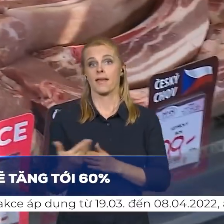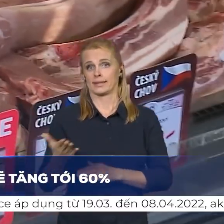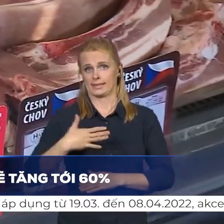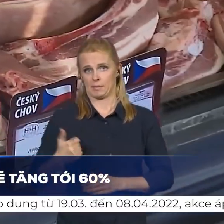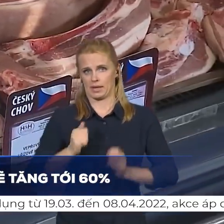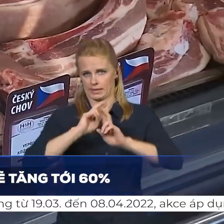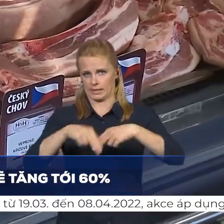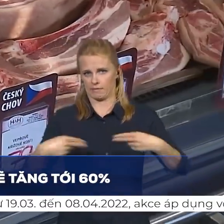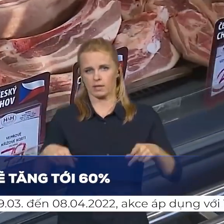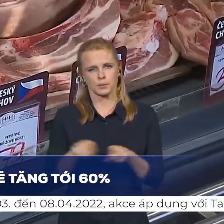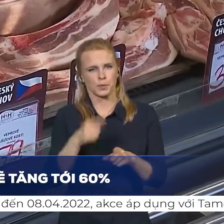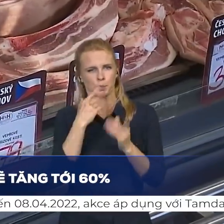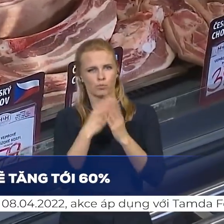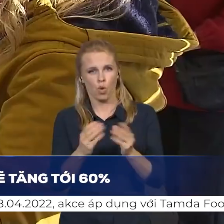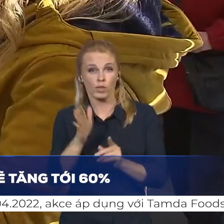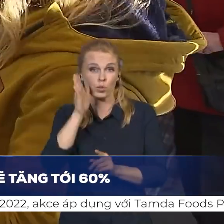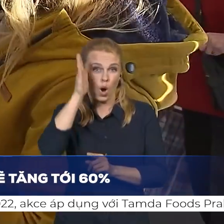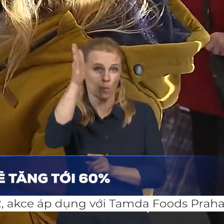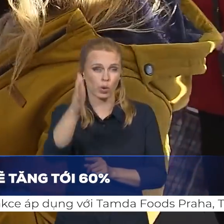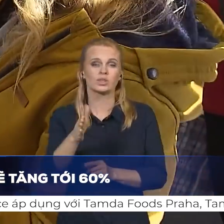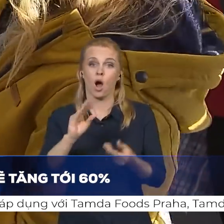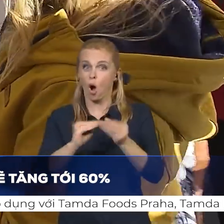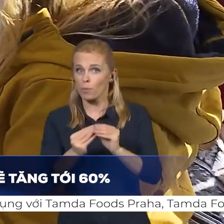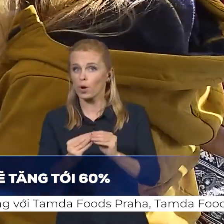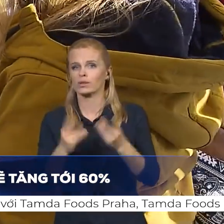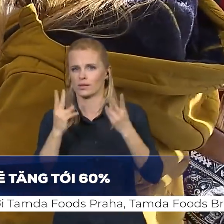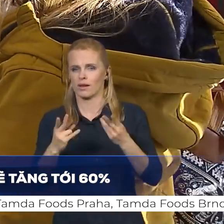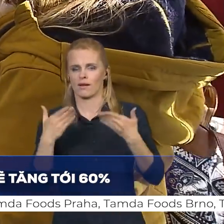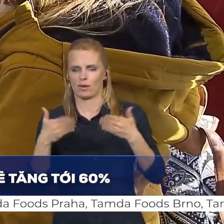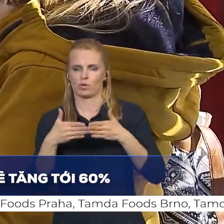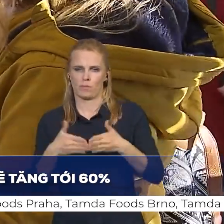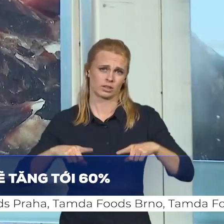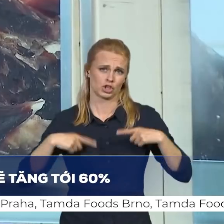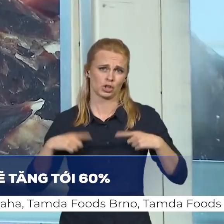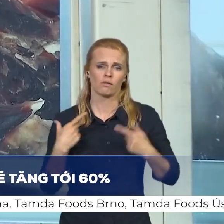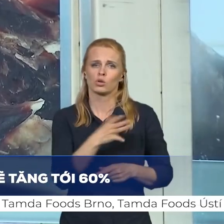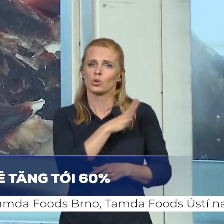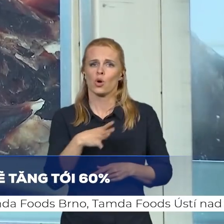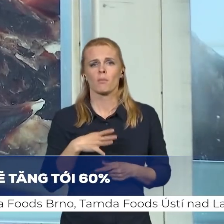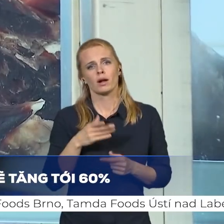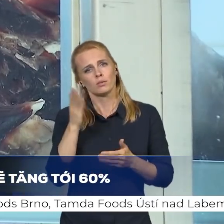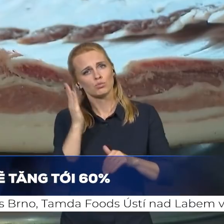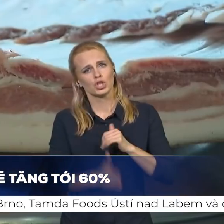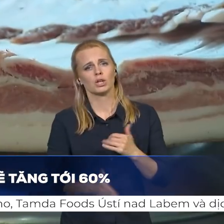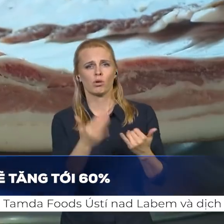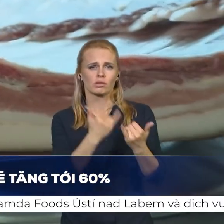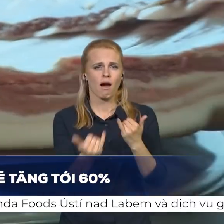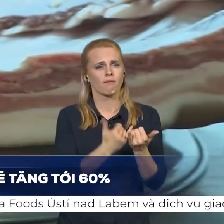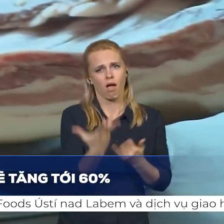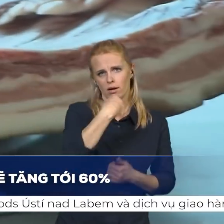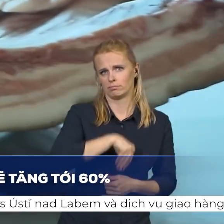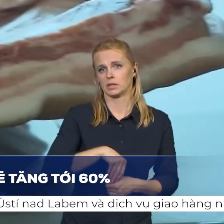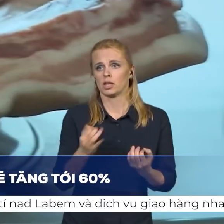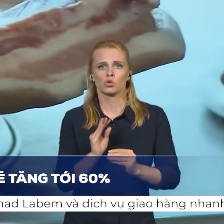Ucraina cũng đang ảnh hưởng anh khác ví dụ như thì đắt hơn theo văn phòng thống kê tháng 2 năm ngoái một kg thịt bò không xương